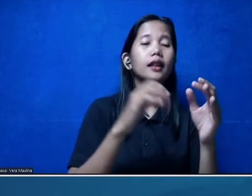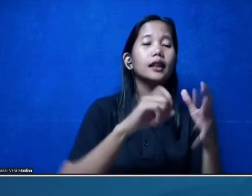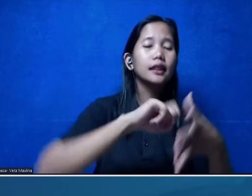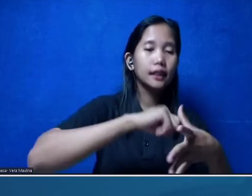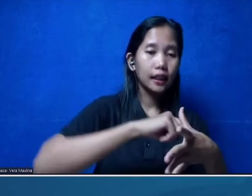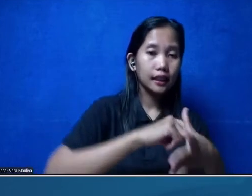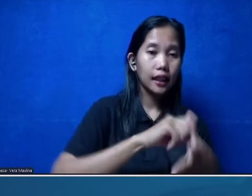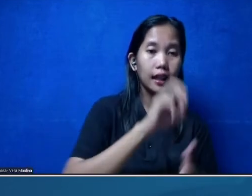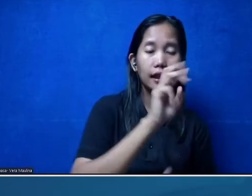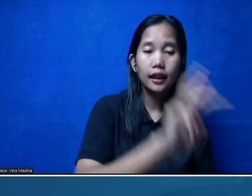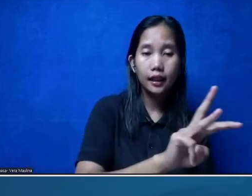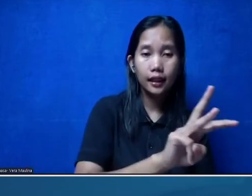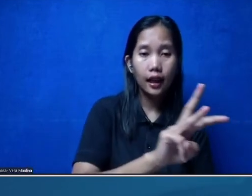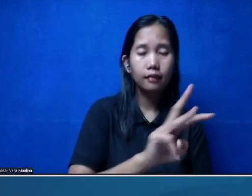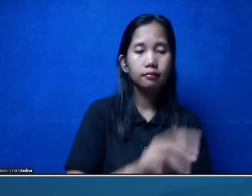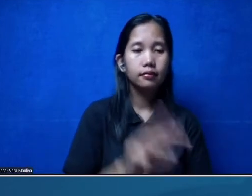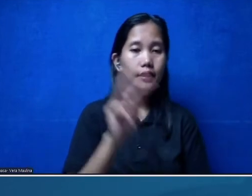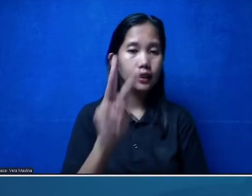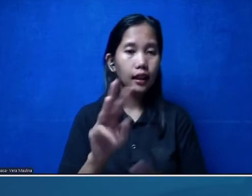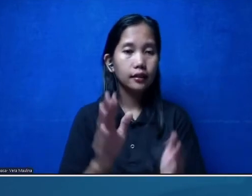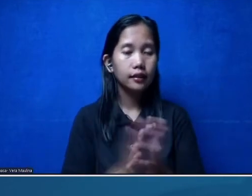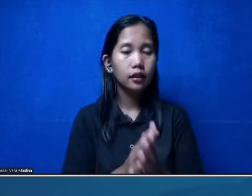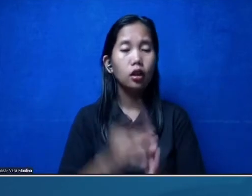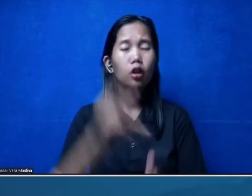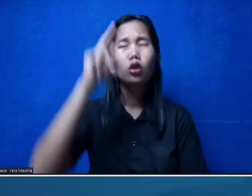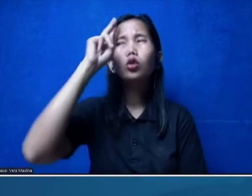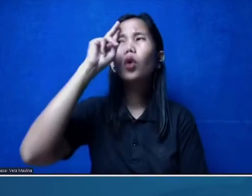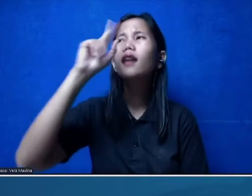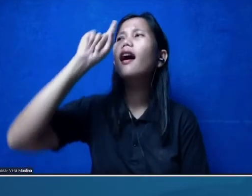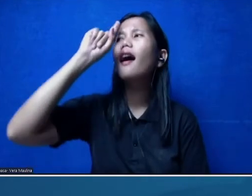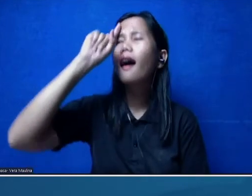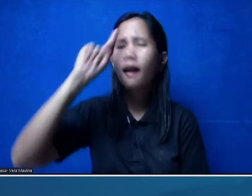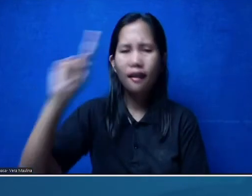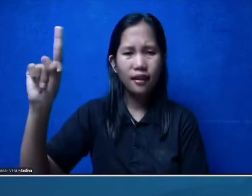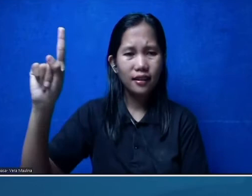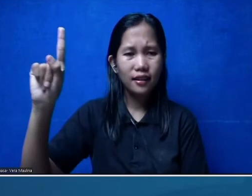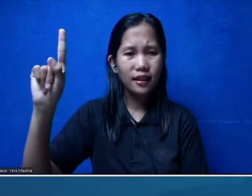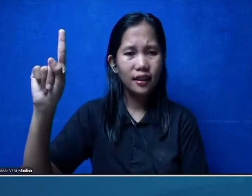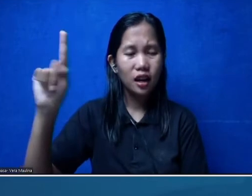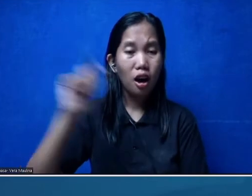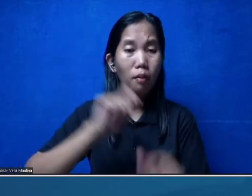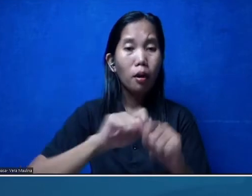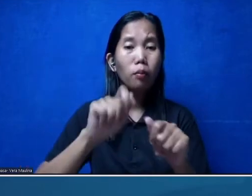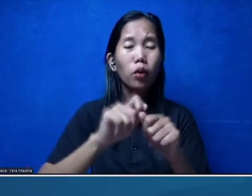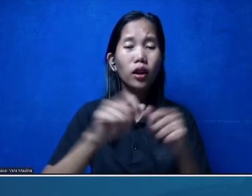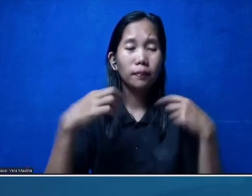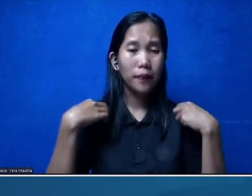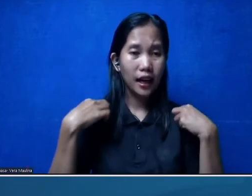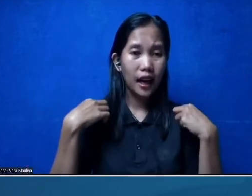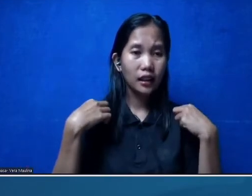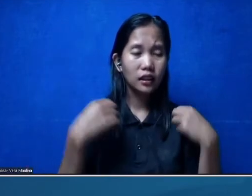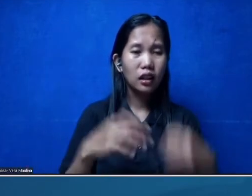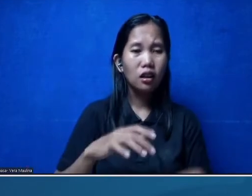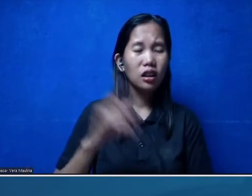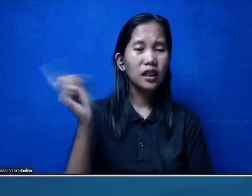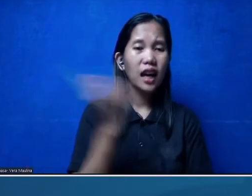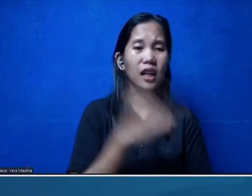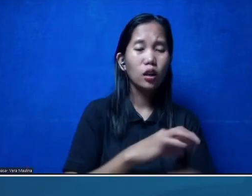Allah membuat pakaian dari kulit binatang untuk manusia dan untuk istrinya itu lalu mengenakannya